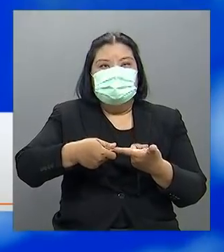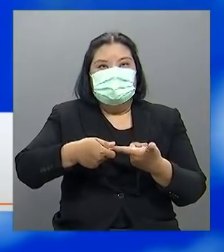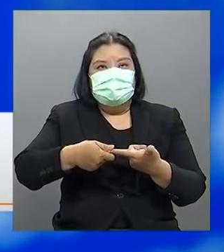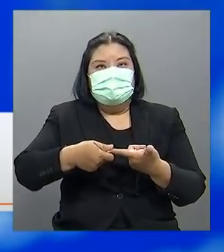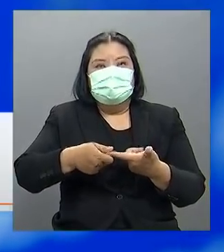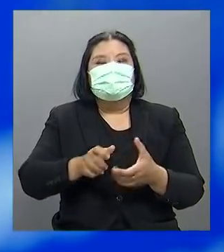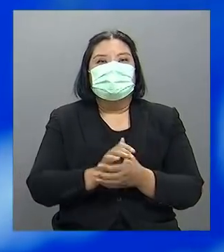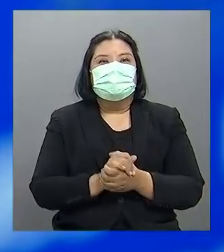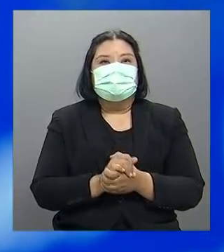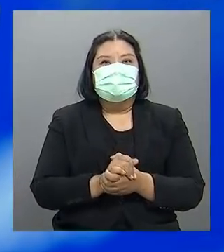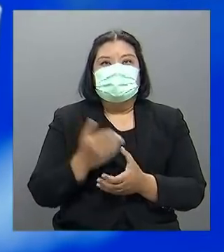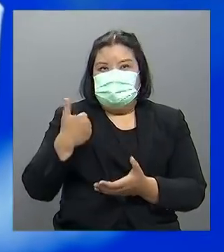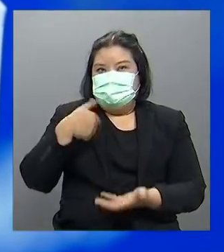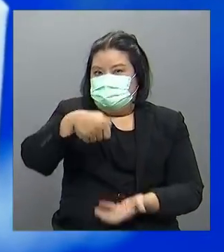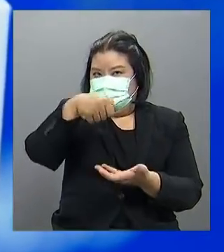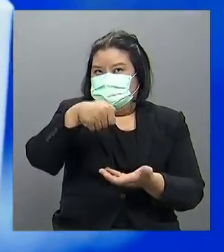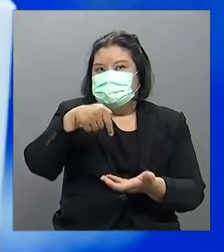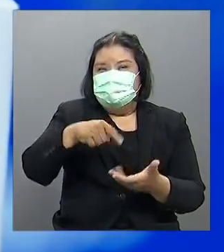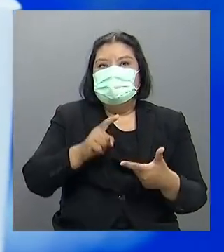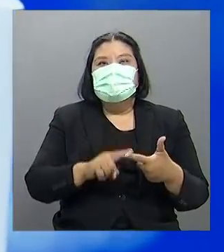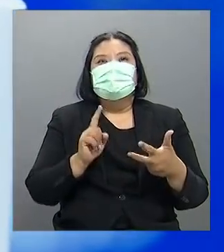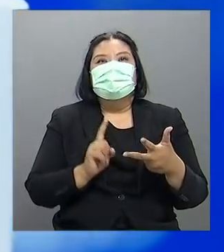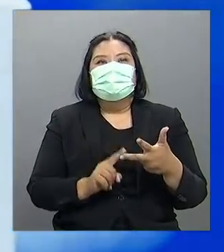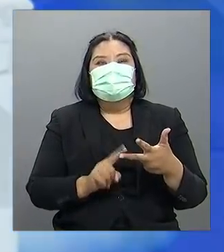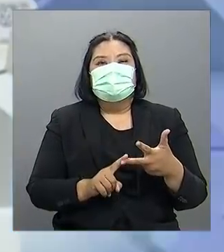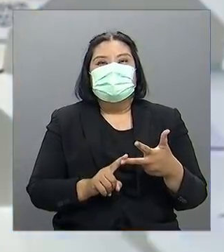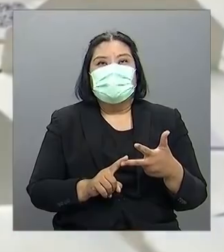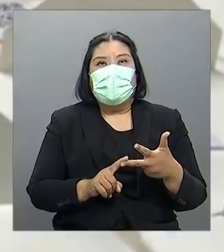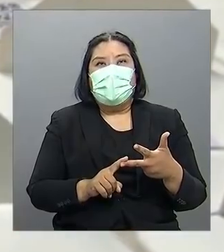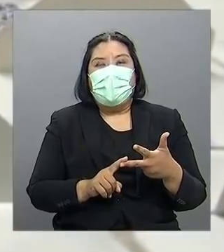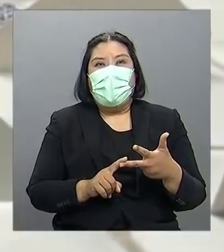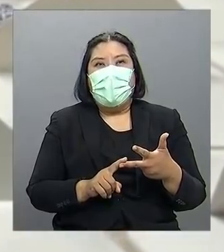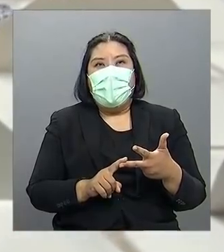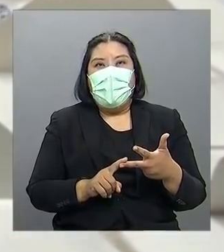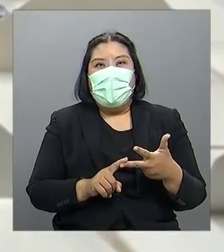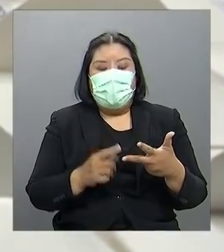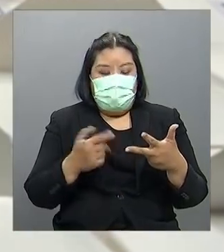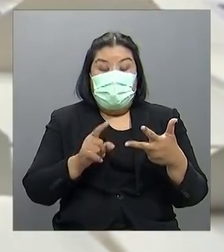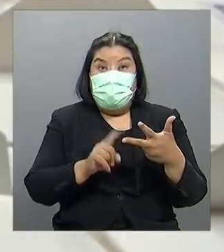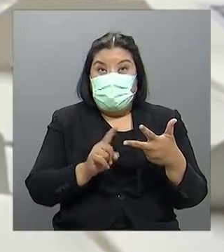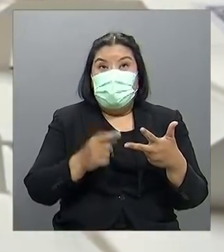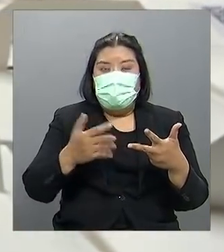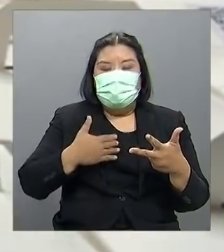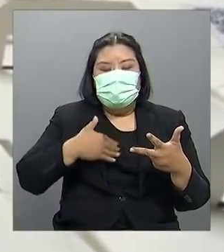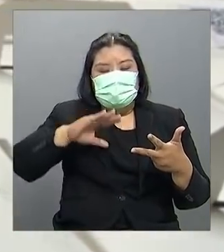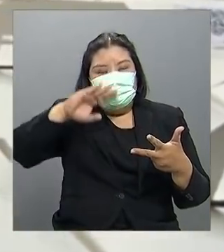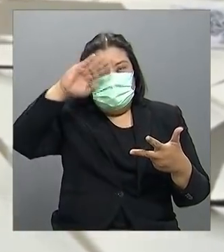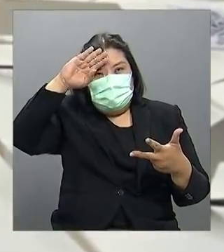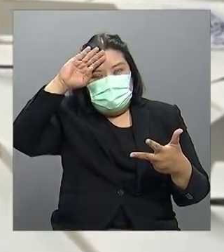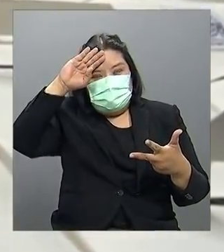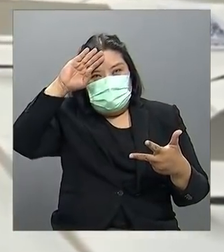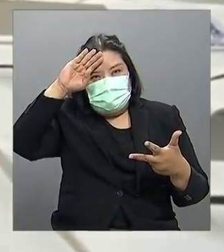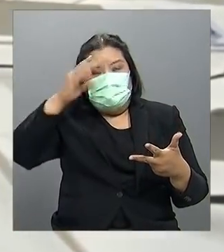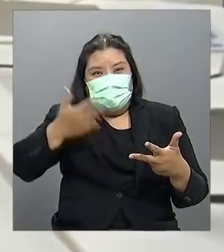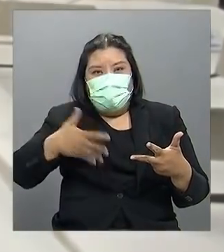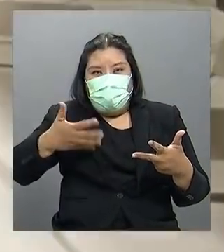เตรียมไว้ให้นอกจากนี้พออาการเนี่ยค่ะประเมินว่าเริ่มมีอาการในกลุ่มคนที่เริ่มมีอาการเนี่ยก็แน่นอนจะต้องย